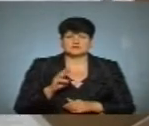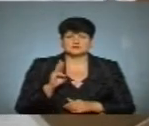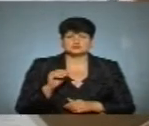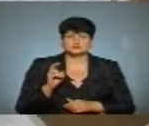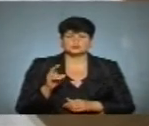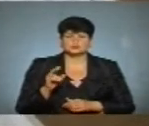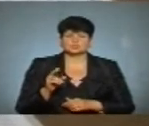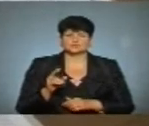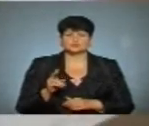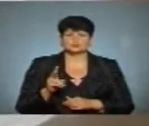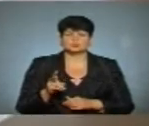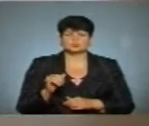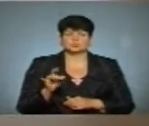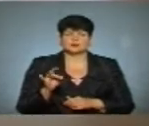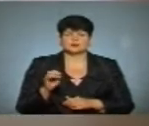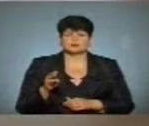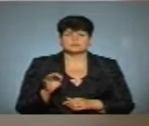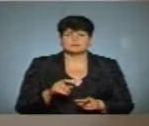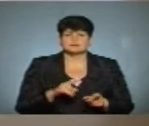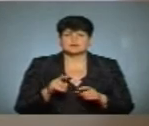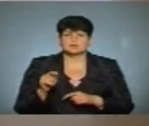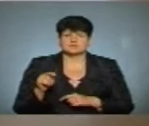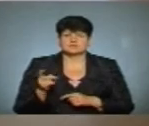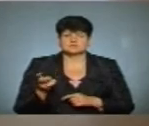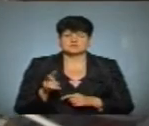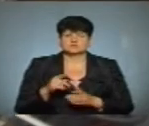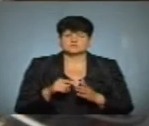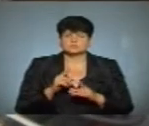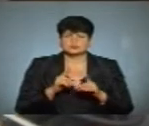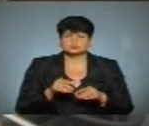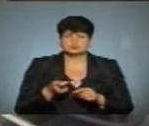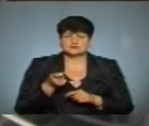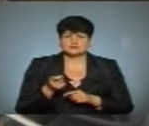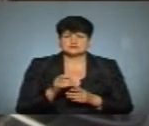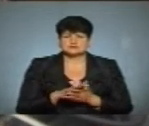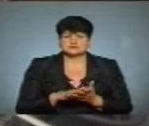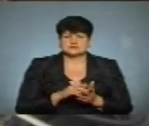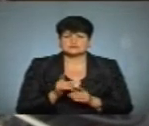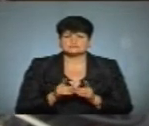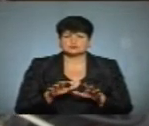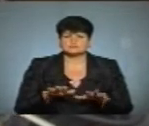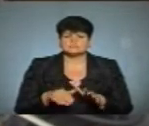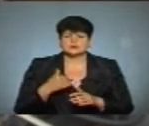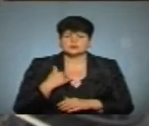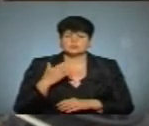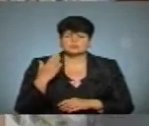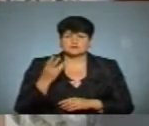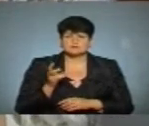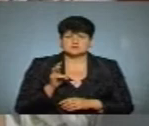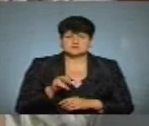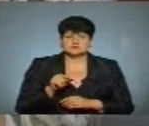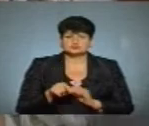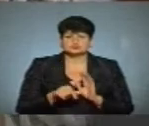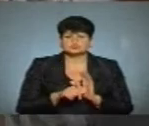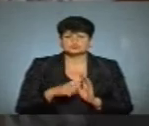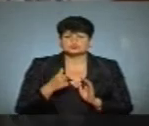– переселенка з Луганська. Вона прийшла до Тернопільської міськради, щоб подати заяву на зміну місця голосування. Прийшла, тому що 6